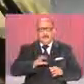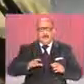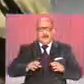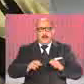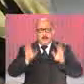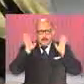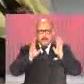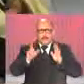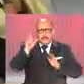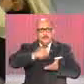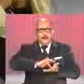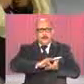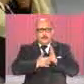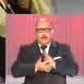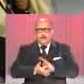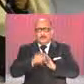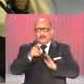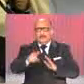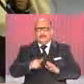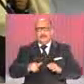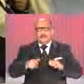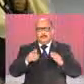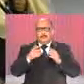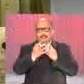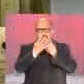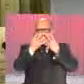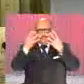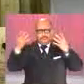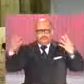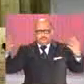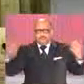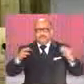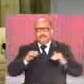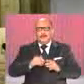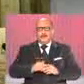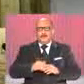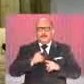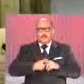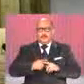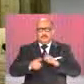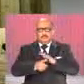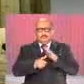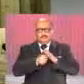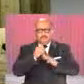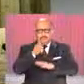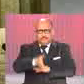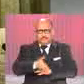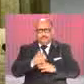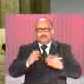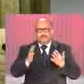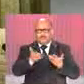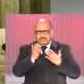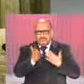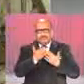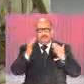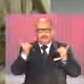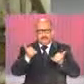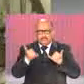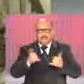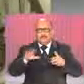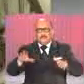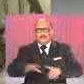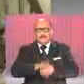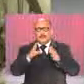الكبرى لاستقبال زوارها من داخل البلاد وخارجها، على غرار جامع عقبة بن نافع بالقيروان الذي احتضن مساء أمس